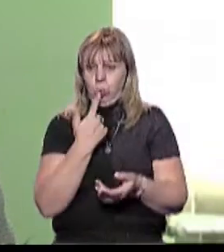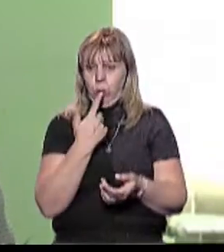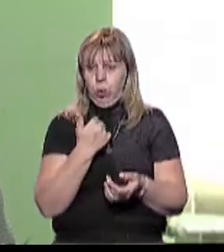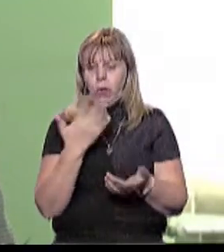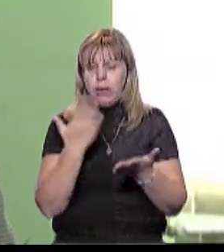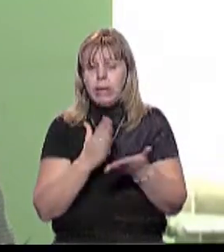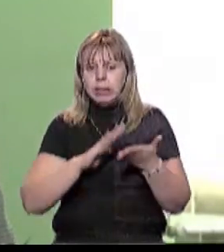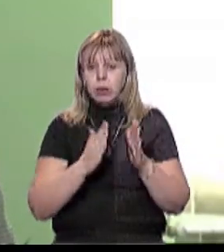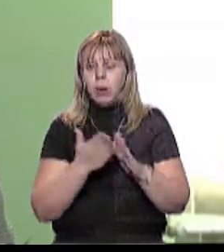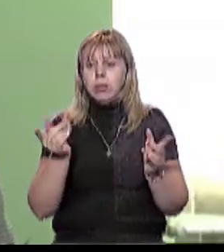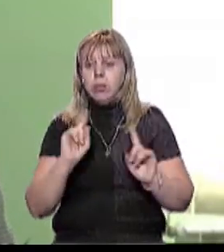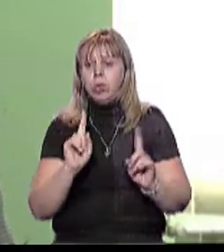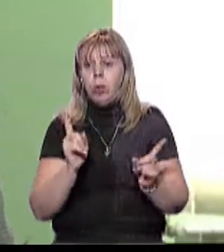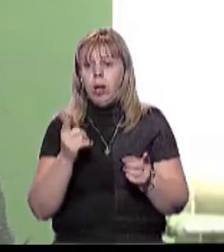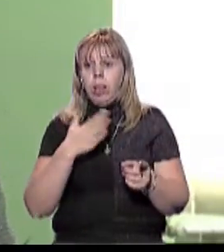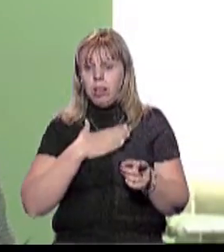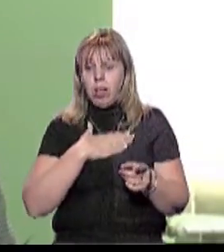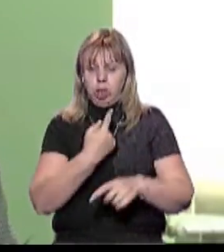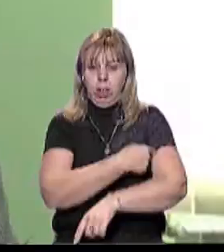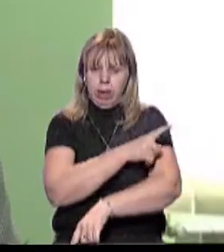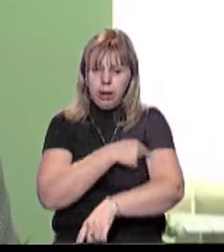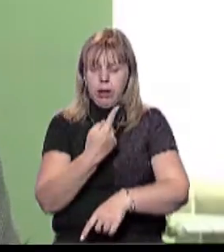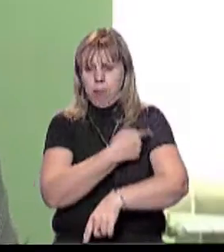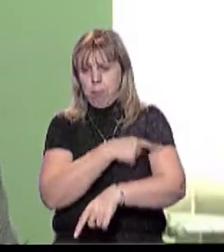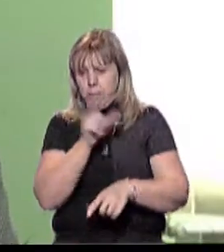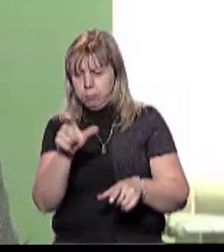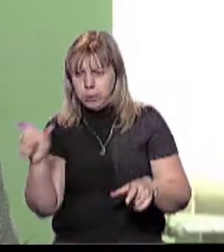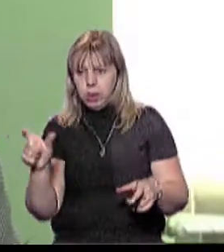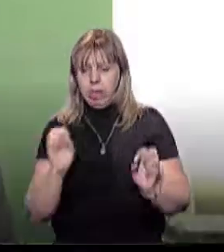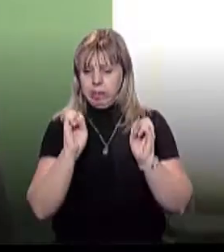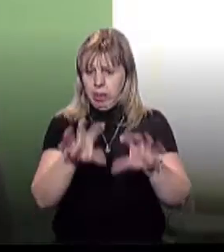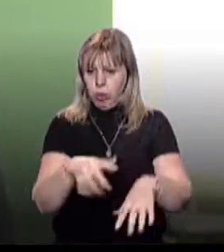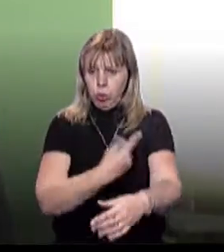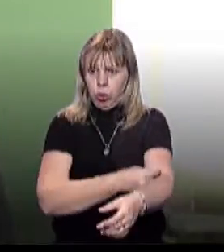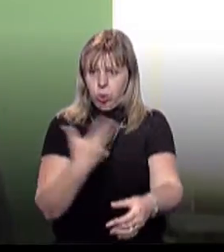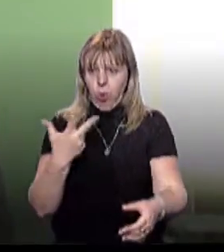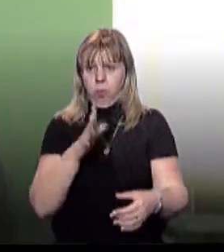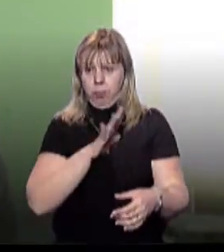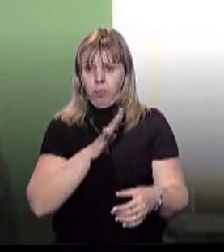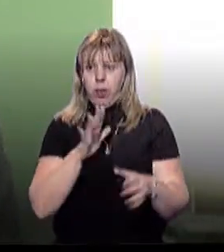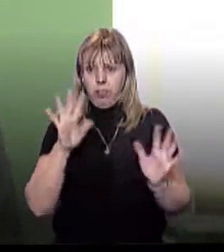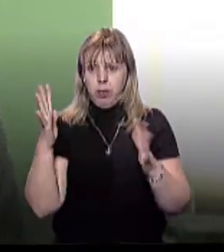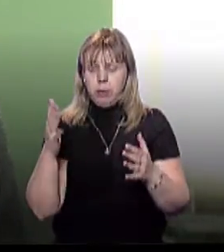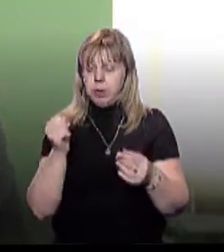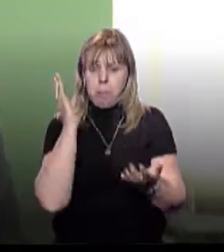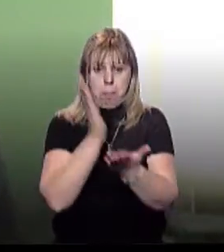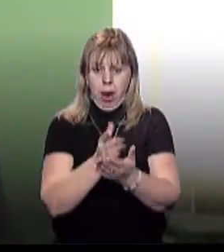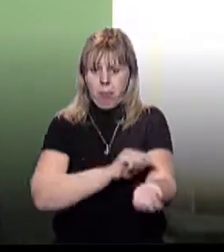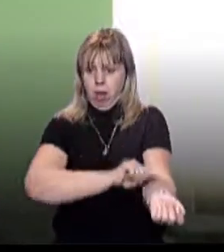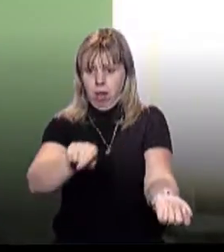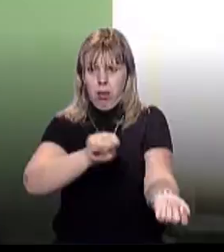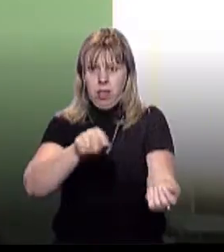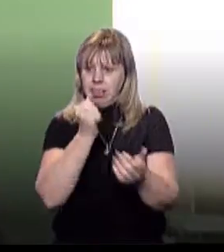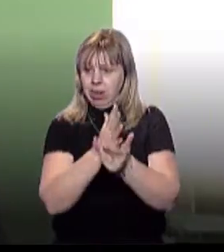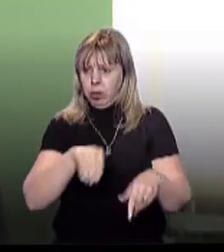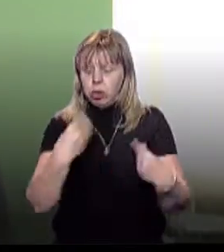Є ситуації, коли і наші лікарі, і медперсонал здають кров, і навіть бувають випадки прямого переливання крові, коли терміново